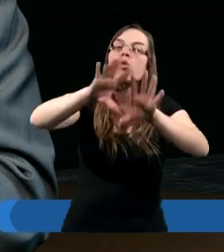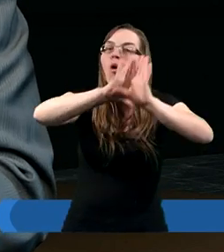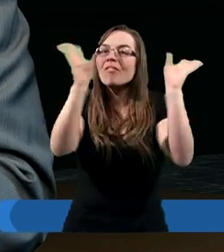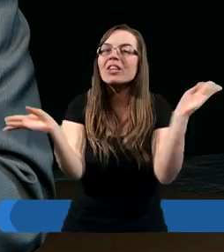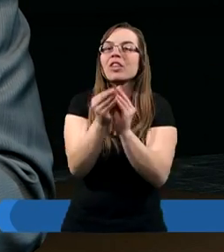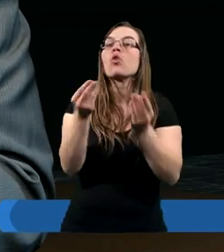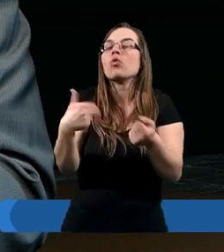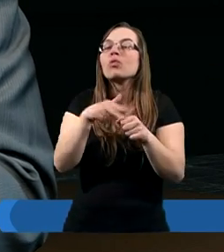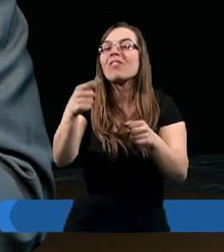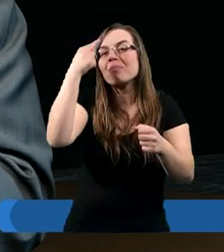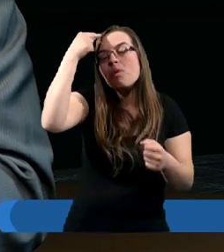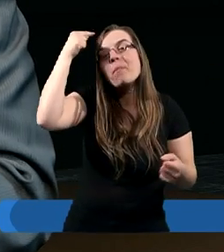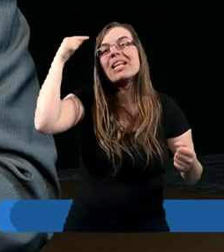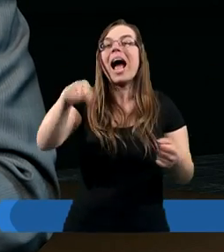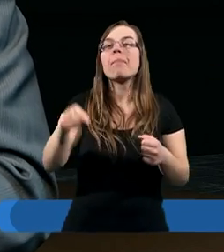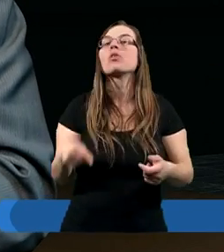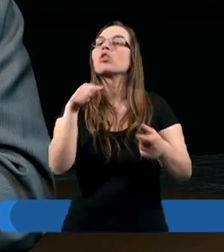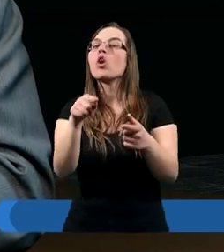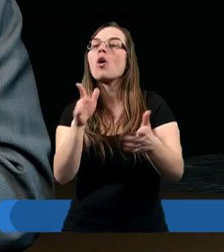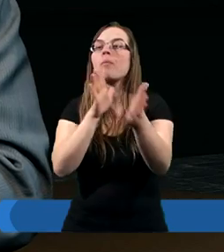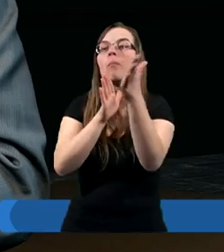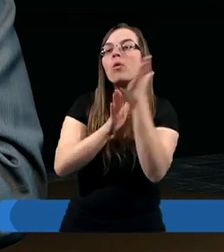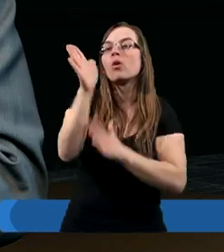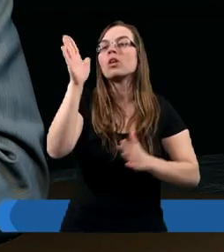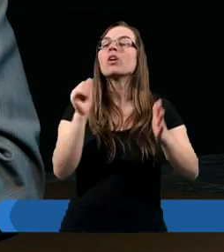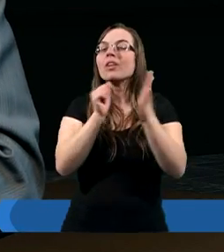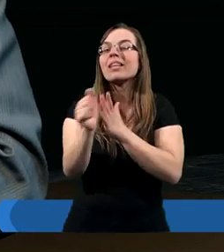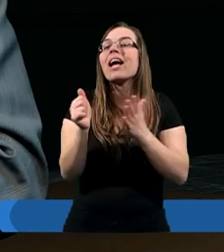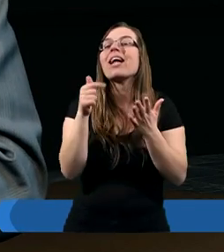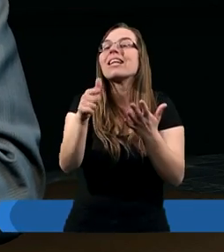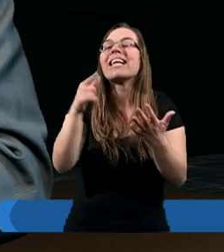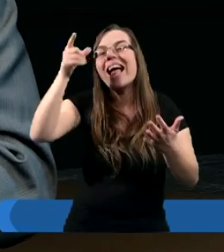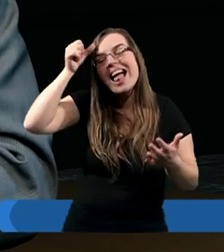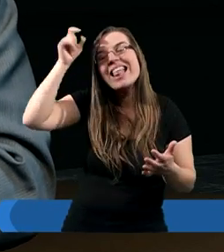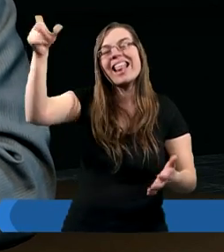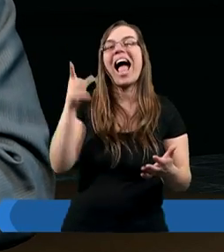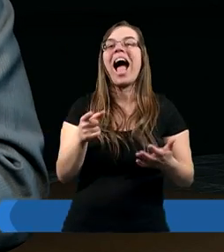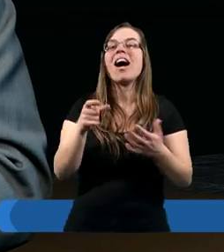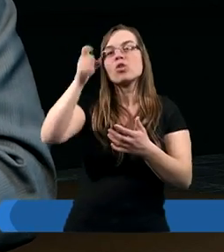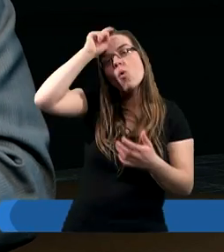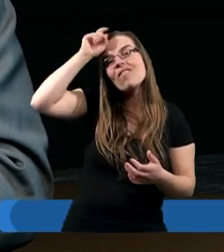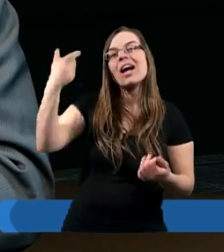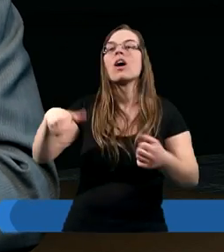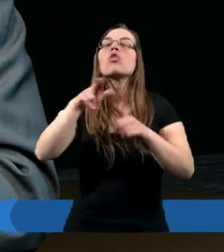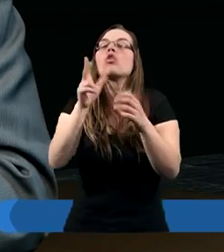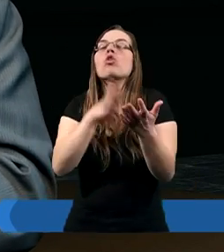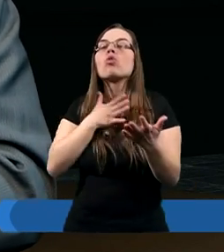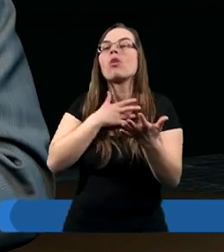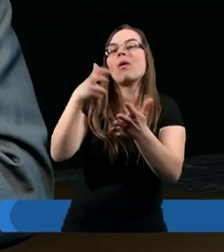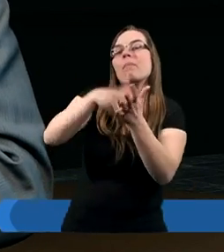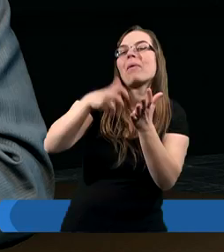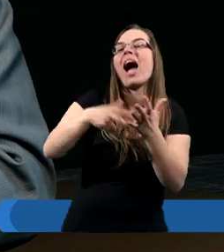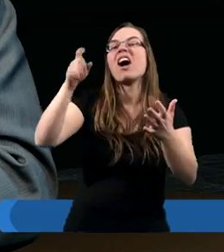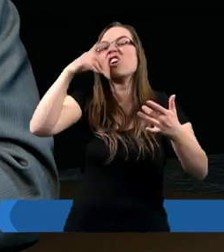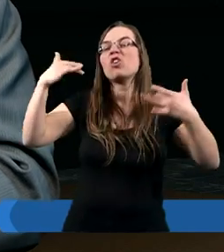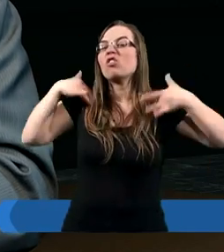wszystko, co tutaj wspominamy, to po prostu jest niewola, która człowieka, no przykładów nie brakuje nam w